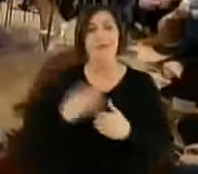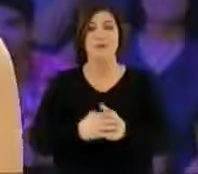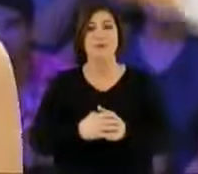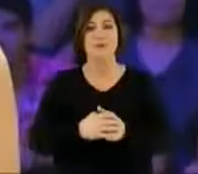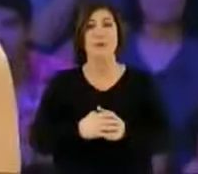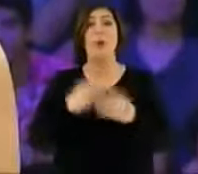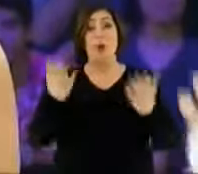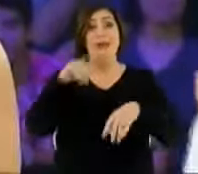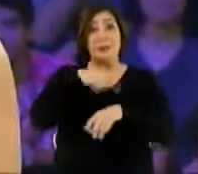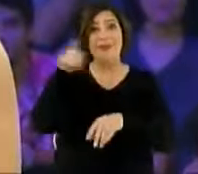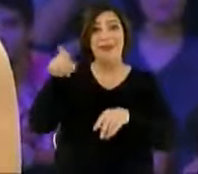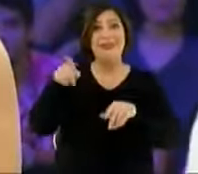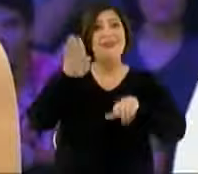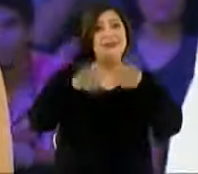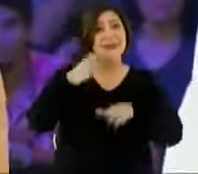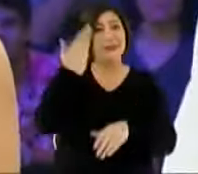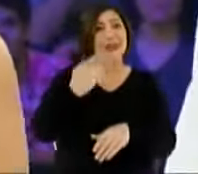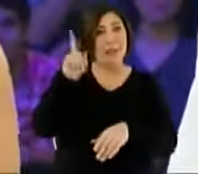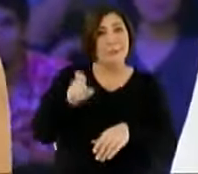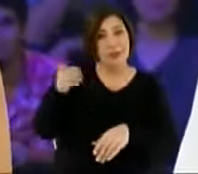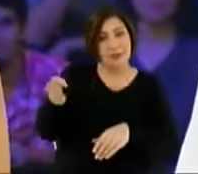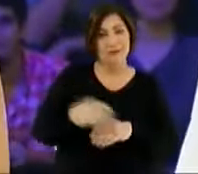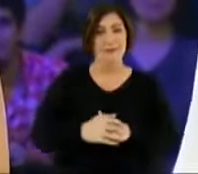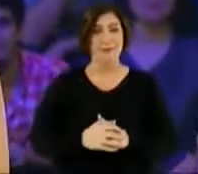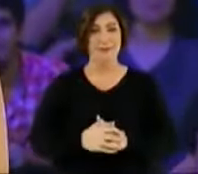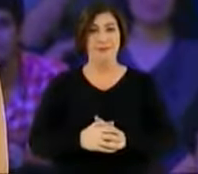Böyle. O zaman sizin fragmanı izleyelim mi? Buyurun.